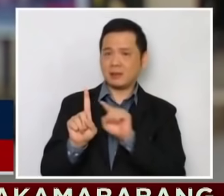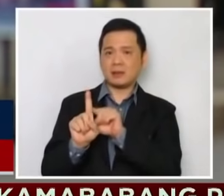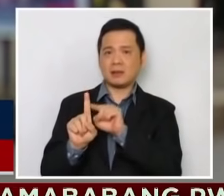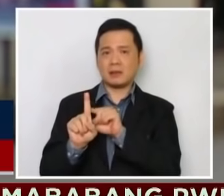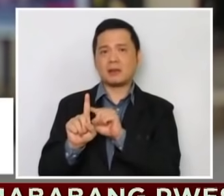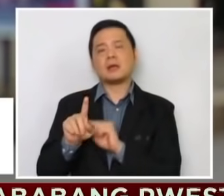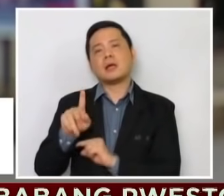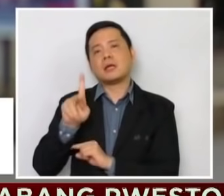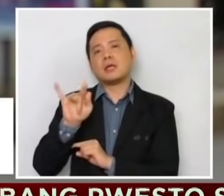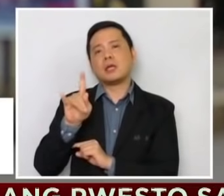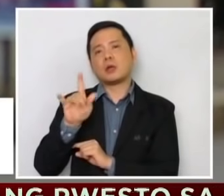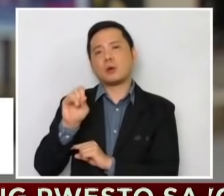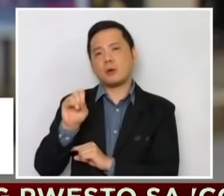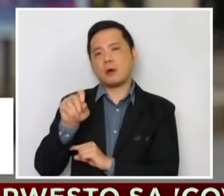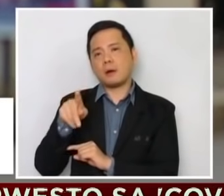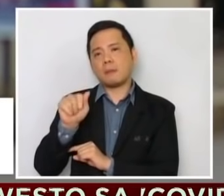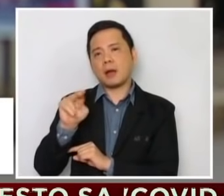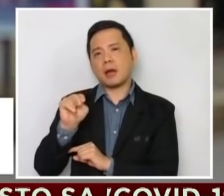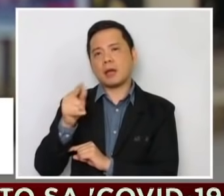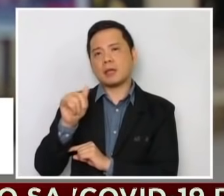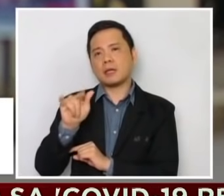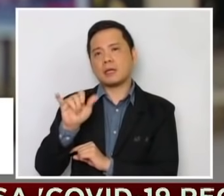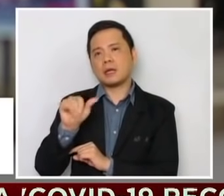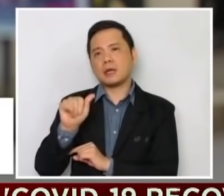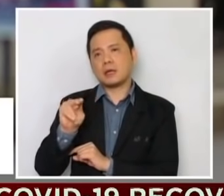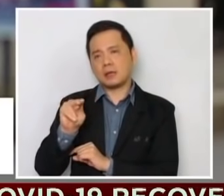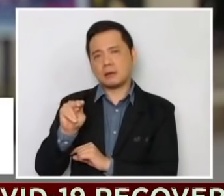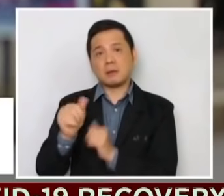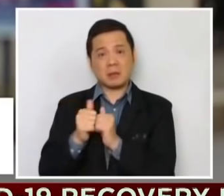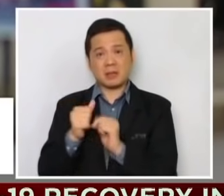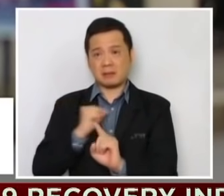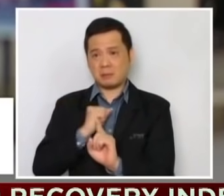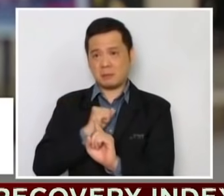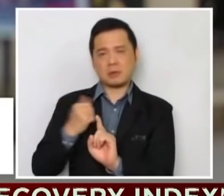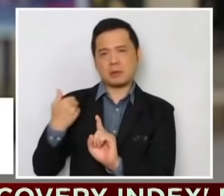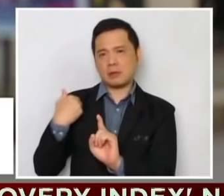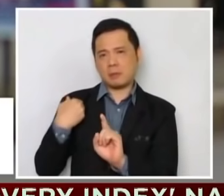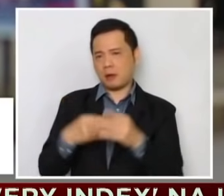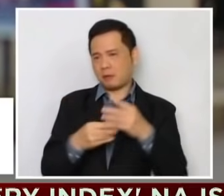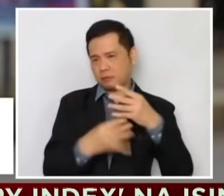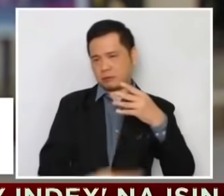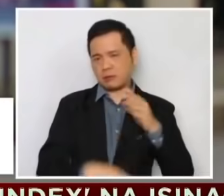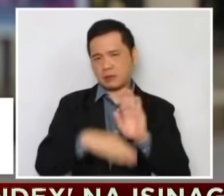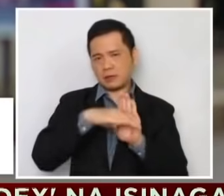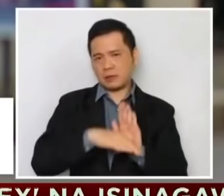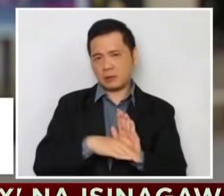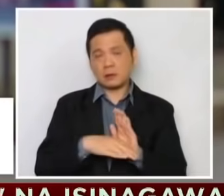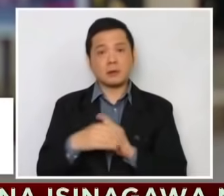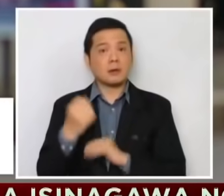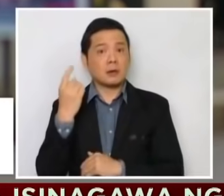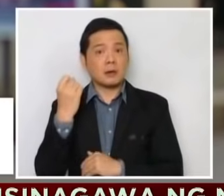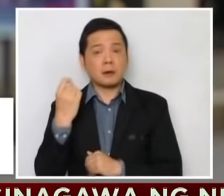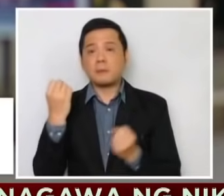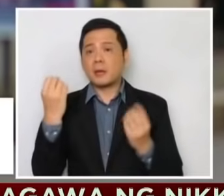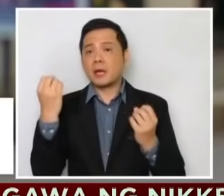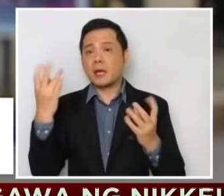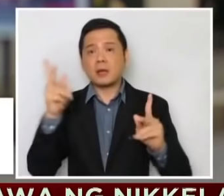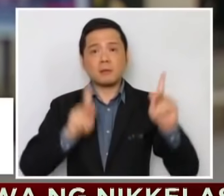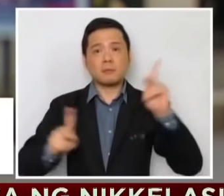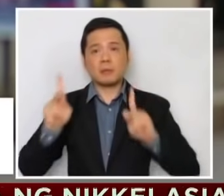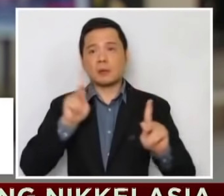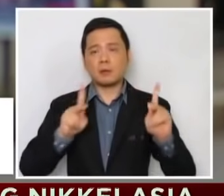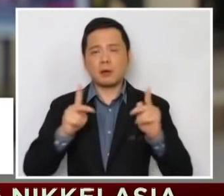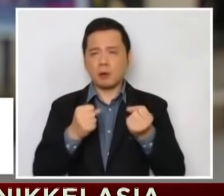Kiko Pangilinan at wala pa ring senatorial slate. Pero ang mahalaga sa kanyang supporters, tinanggap na ng pangalawang pangulo